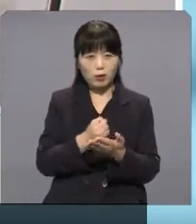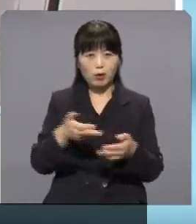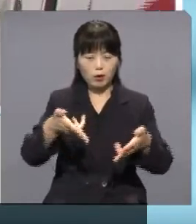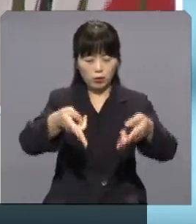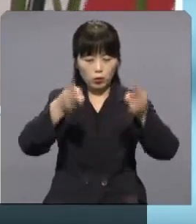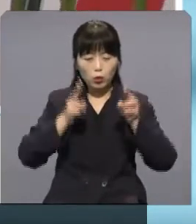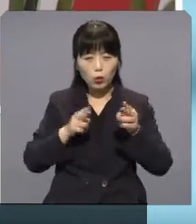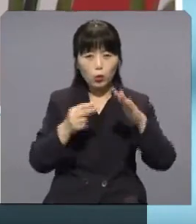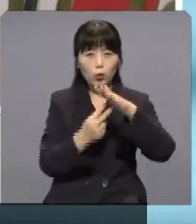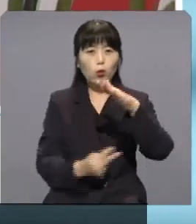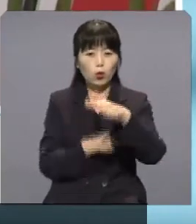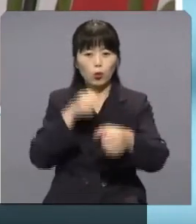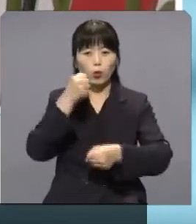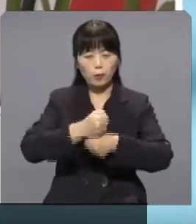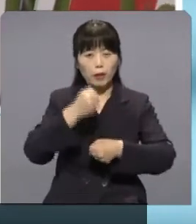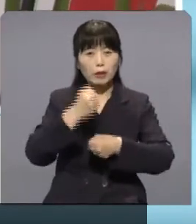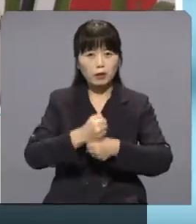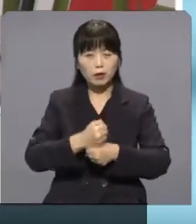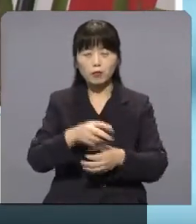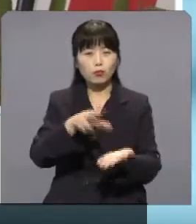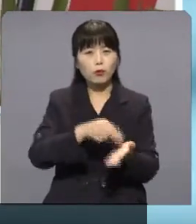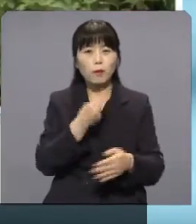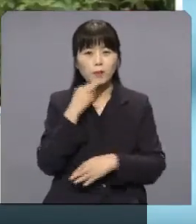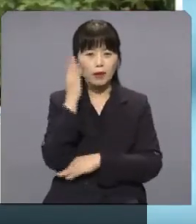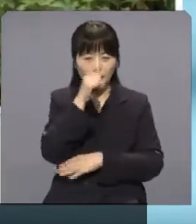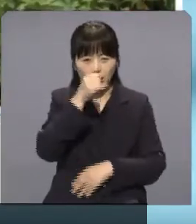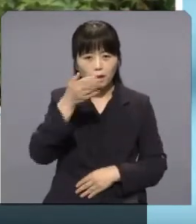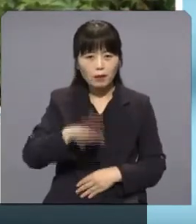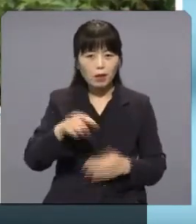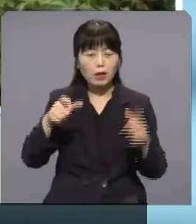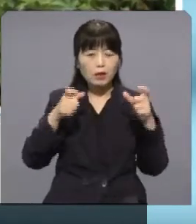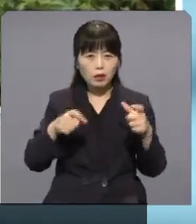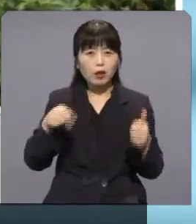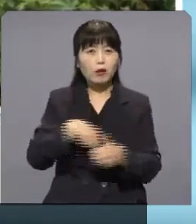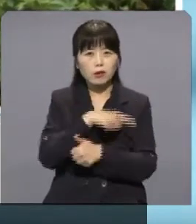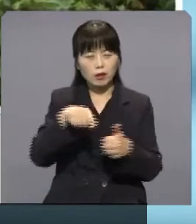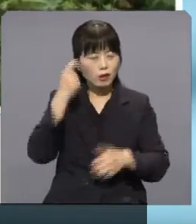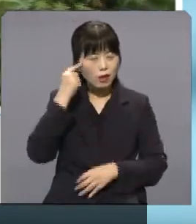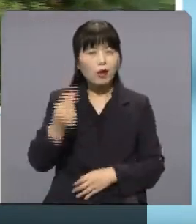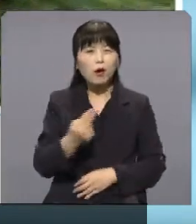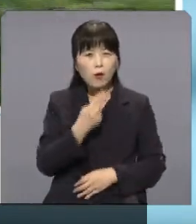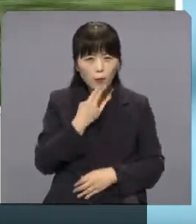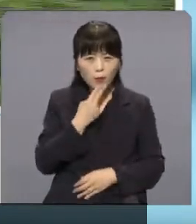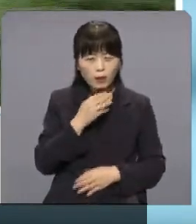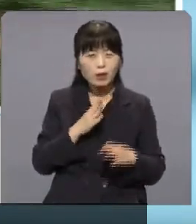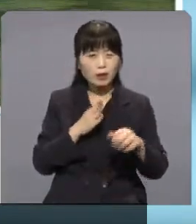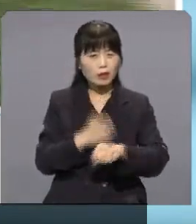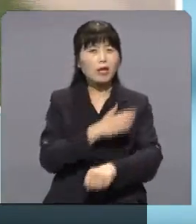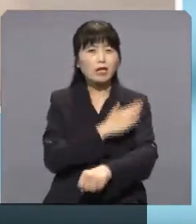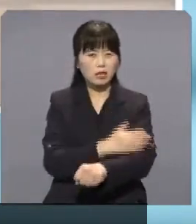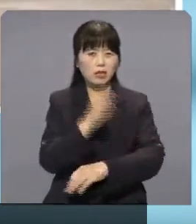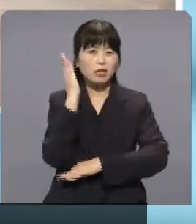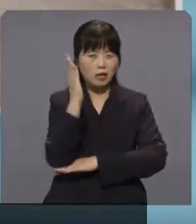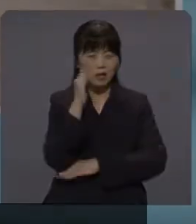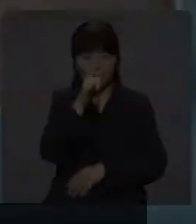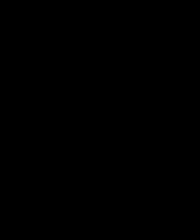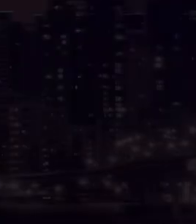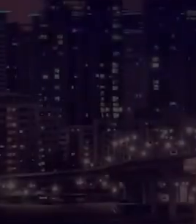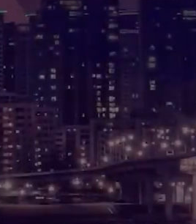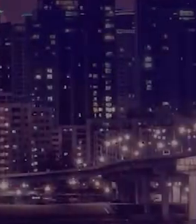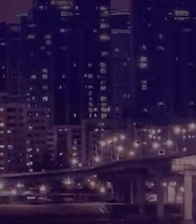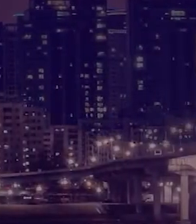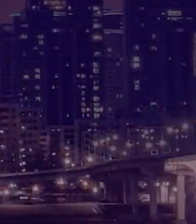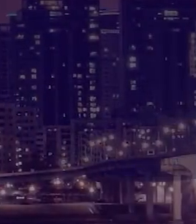건설하는 것은 문제가 없다는 입장만 박현영 거에요 아 지역 사정을 고려 하도 고려하지 않은 다소 조금 제 같이 처사가 아닐까 생각이 다 그러네요